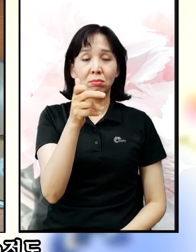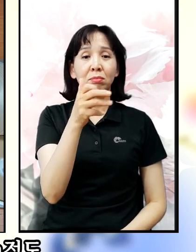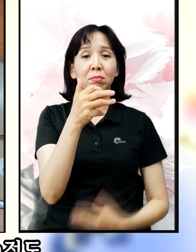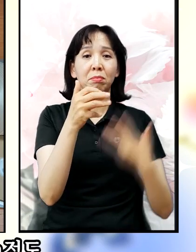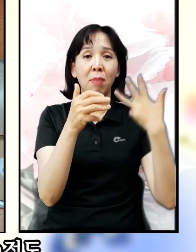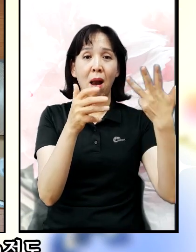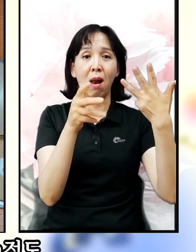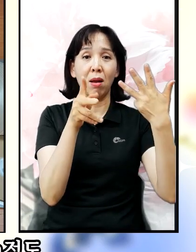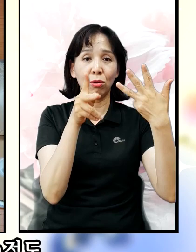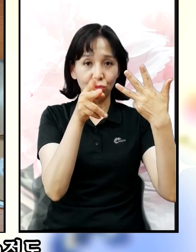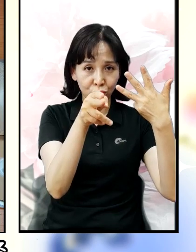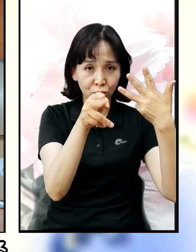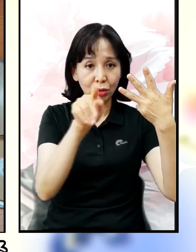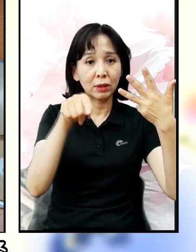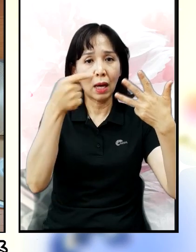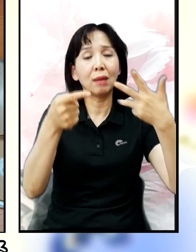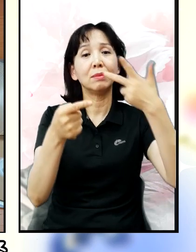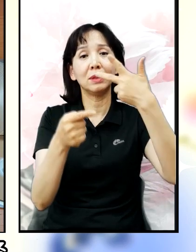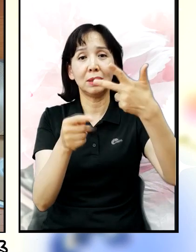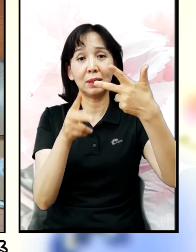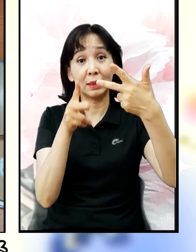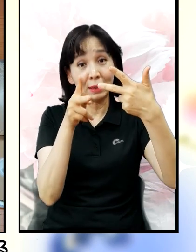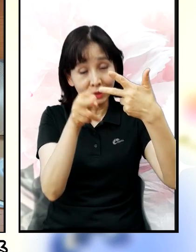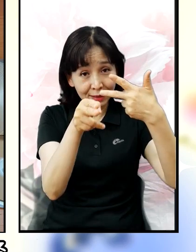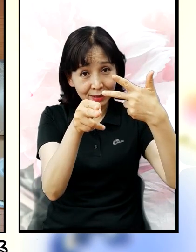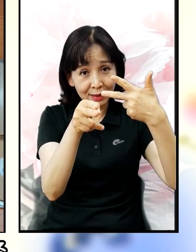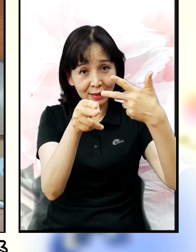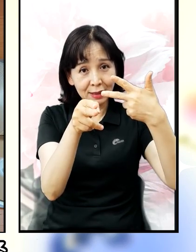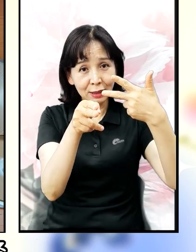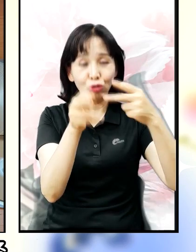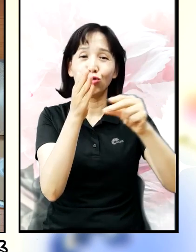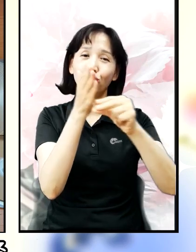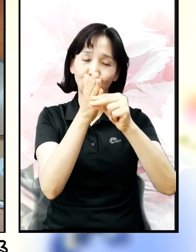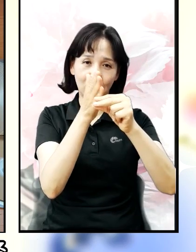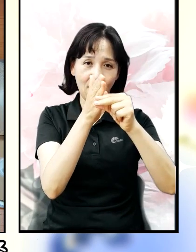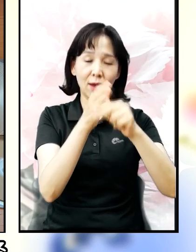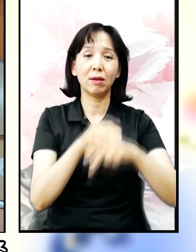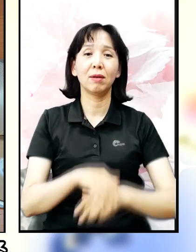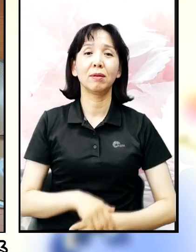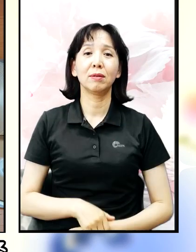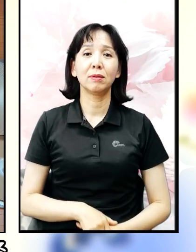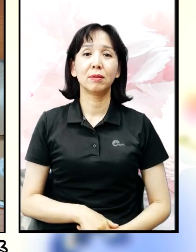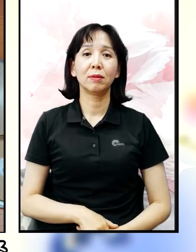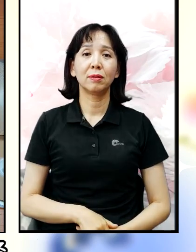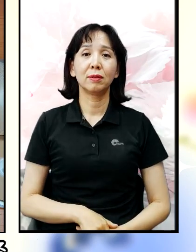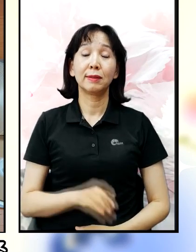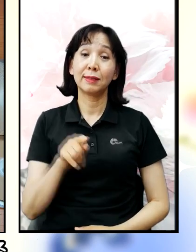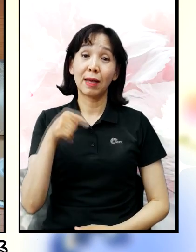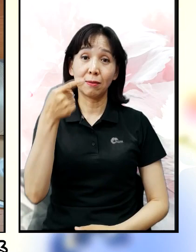그리고 그 다음에는 한 1cm 정도 작게 중자가 들어가겠죠?